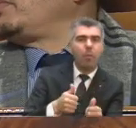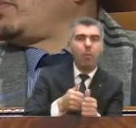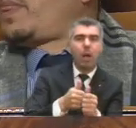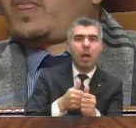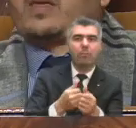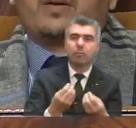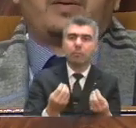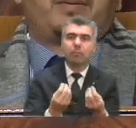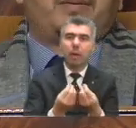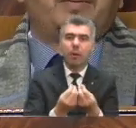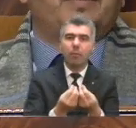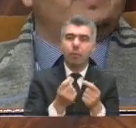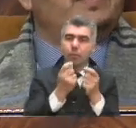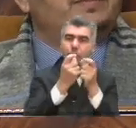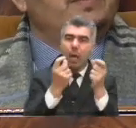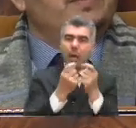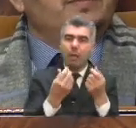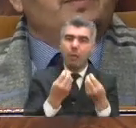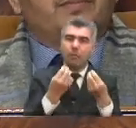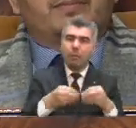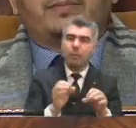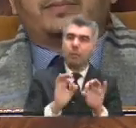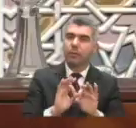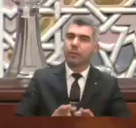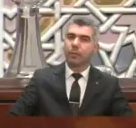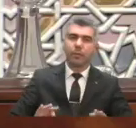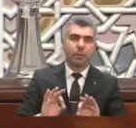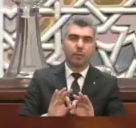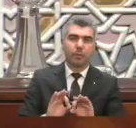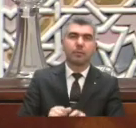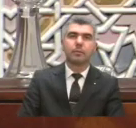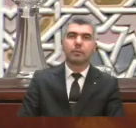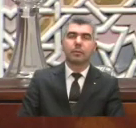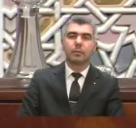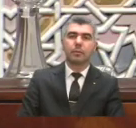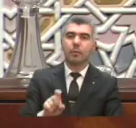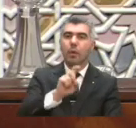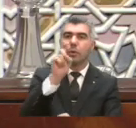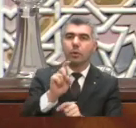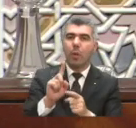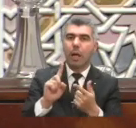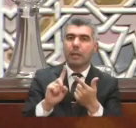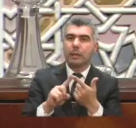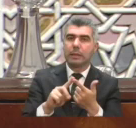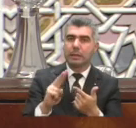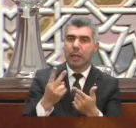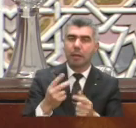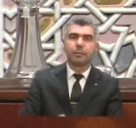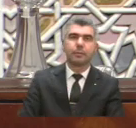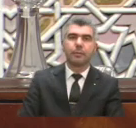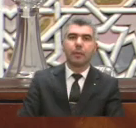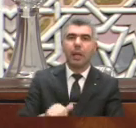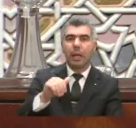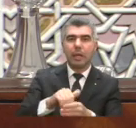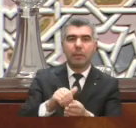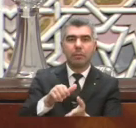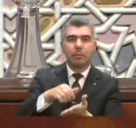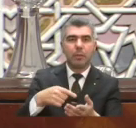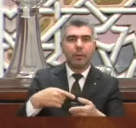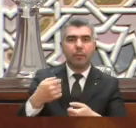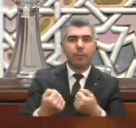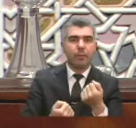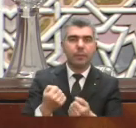المقاولات وإنقاذها من الإفلاس. شكرا. سؤال ثاني للسيدة والسادة النواب المحترمين من فريق الأصالة والمعاصرة.